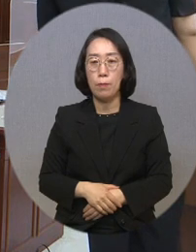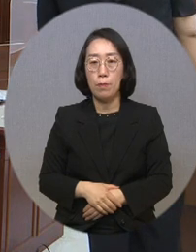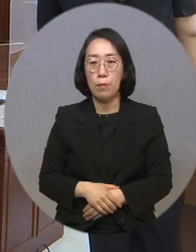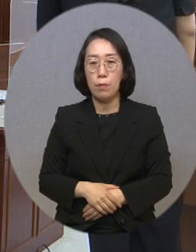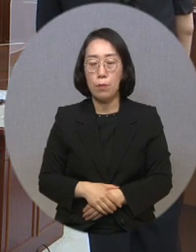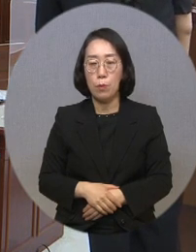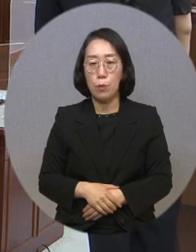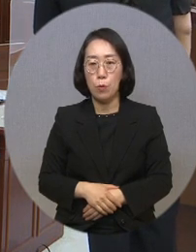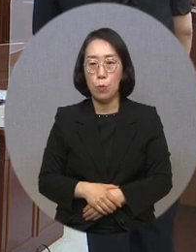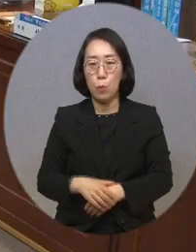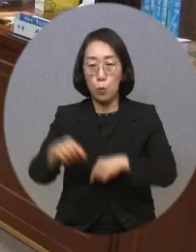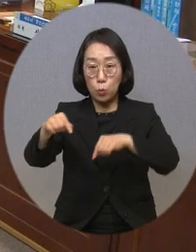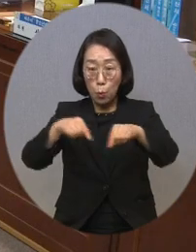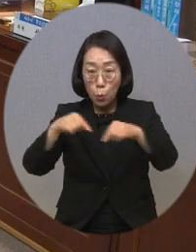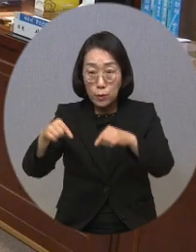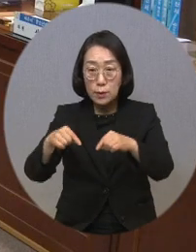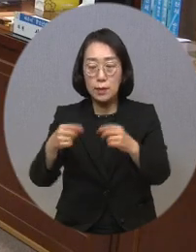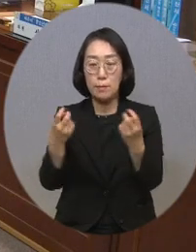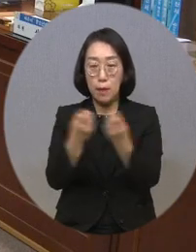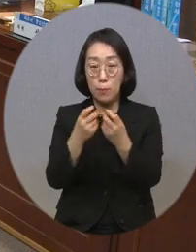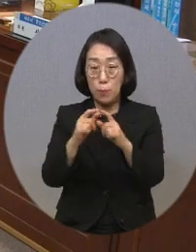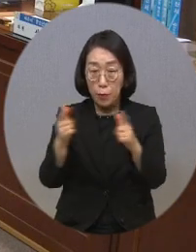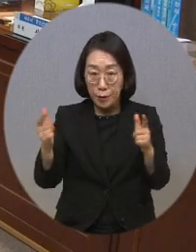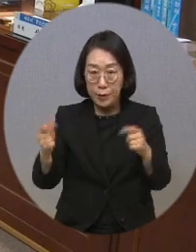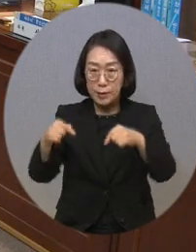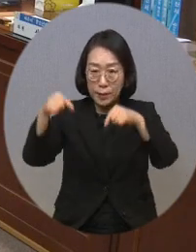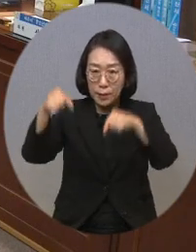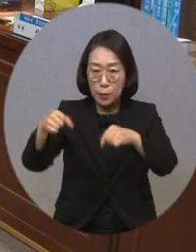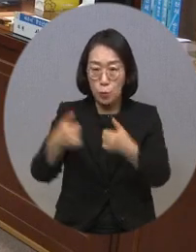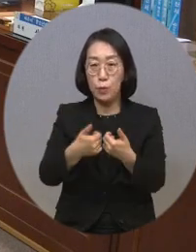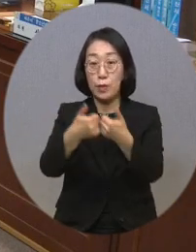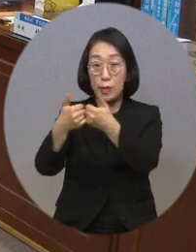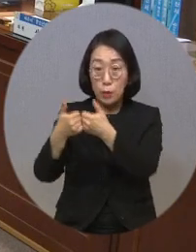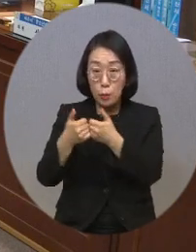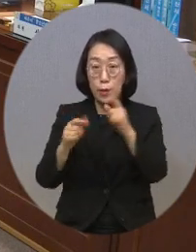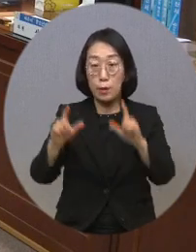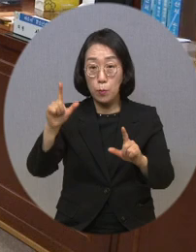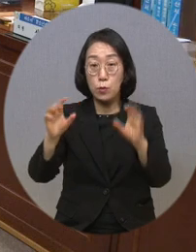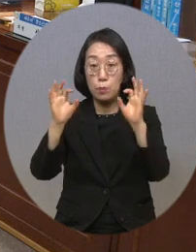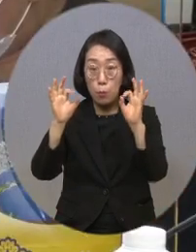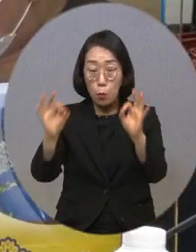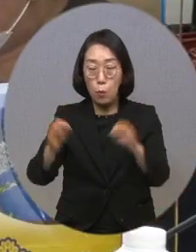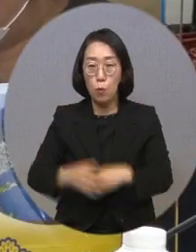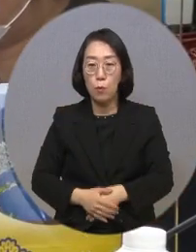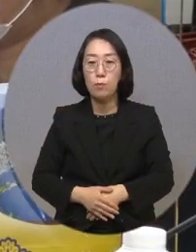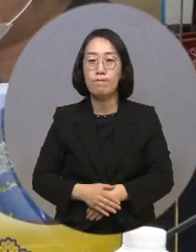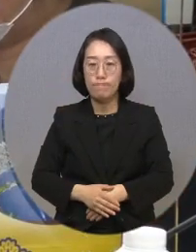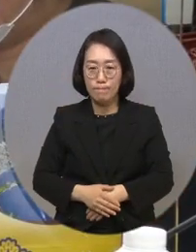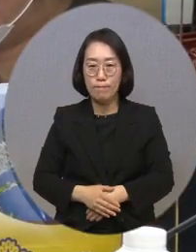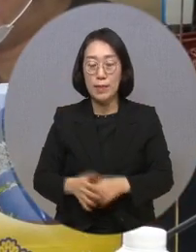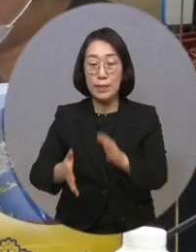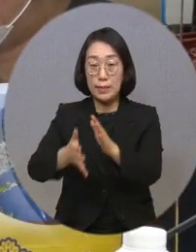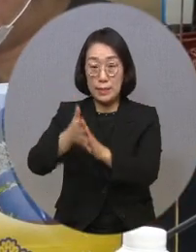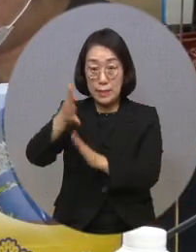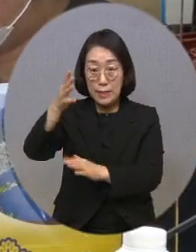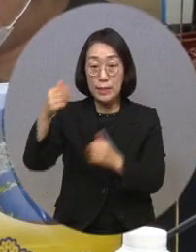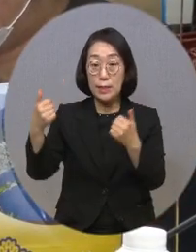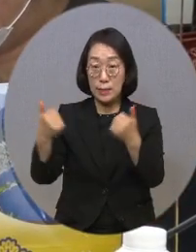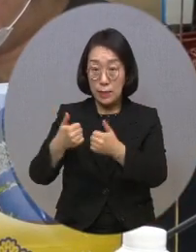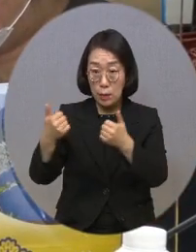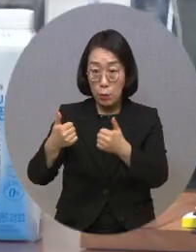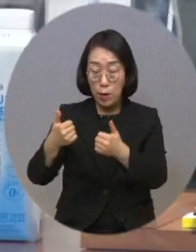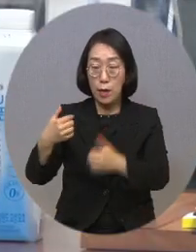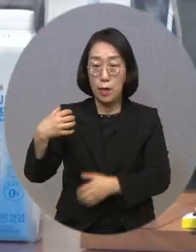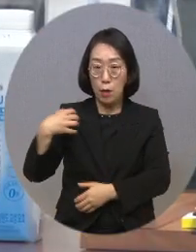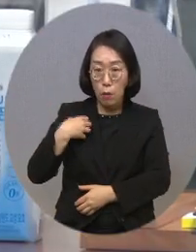정책을 결정하는 그런 과정을 거치면서 네. 과연 시의회 역할이 역할과 기능이